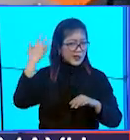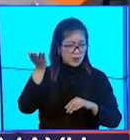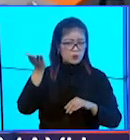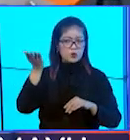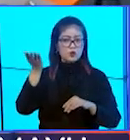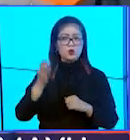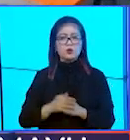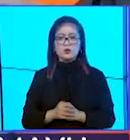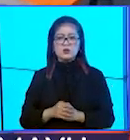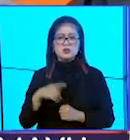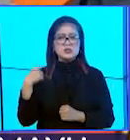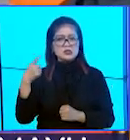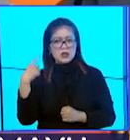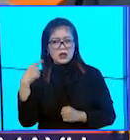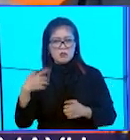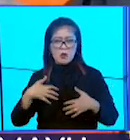sering ngamuk,